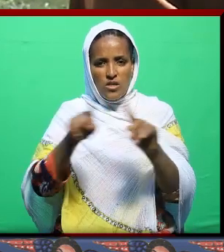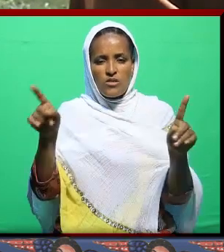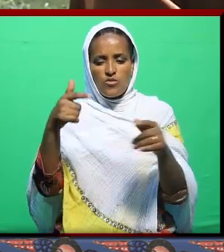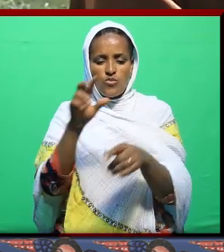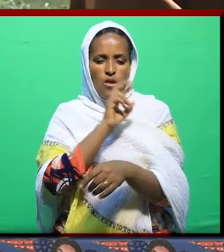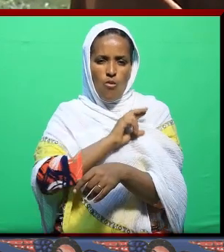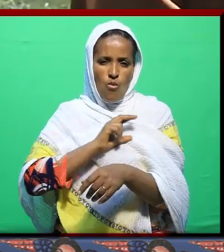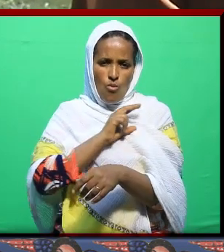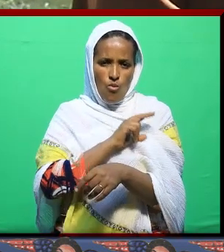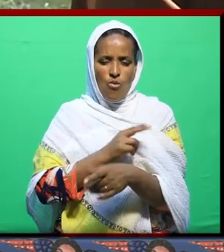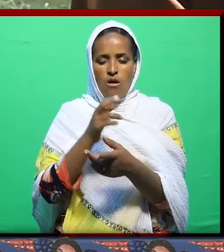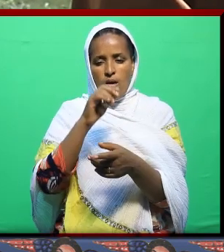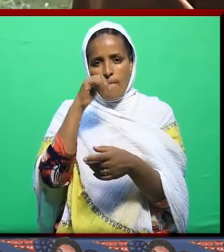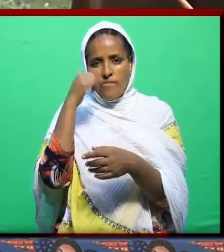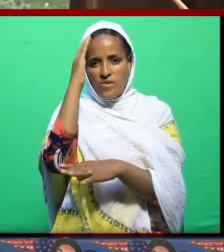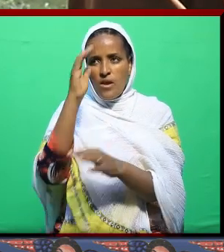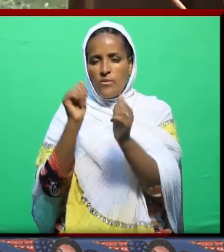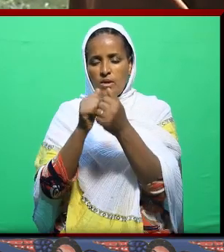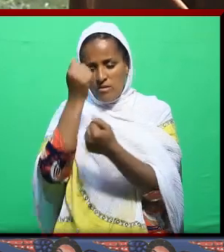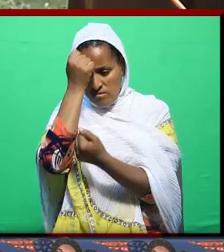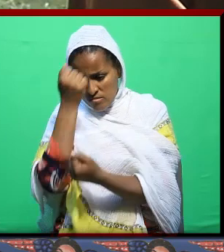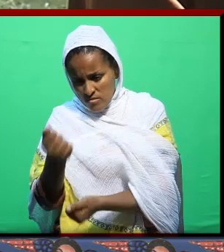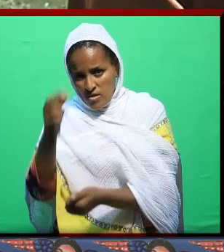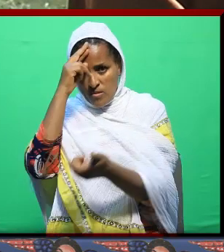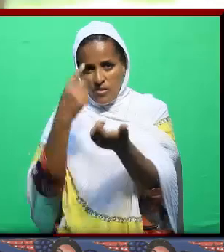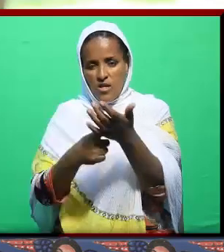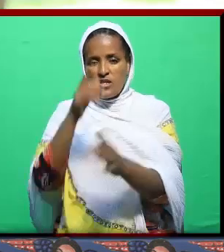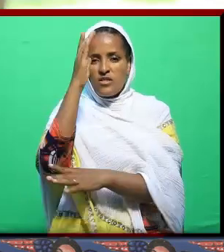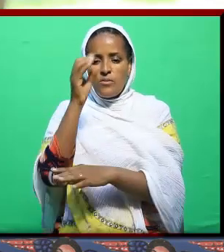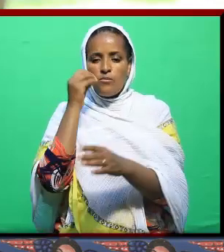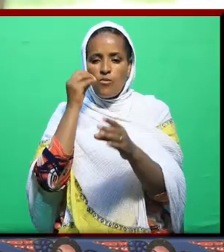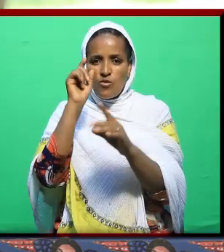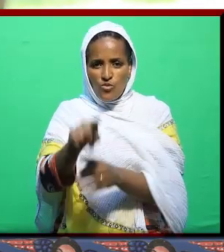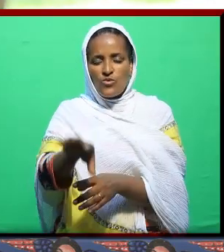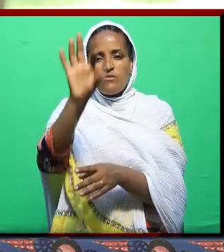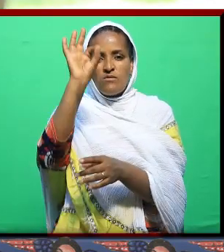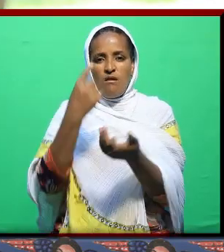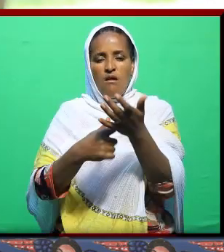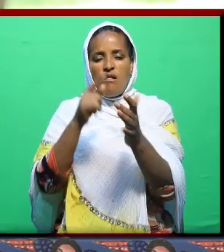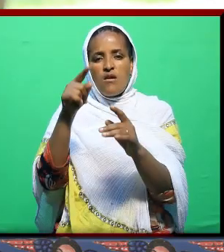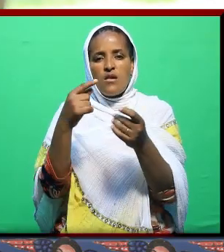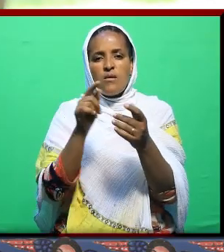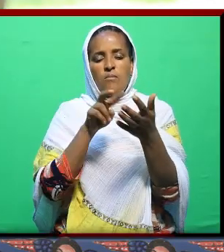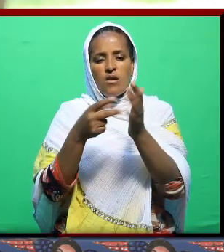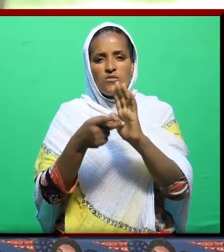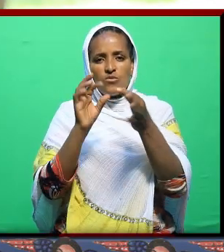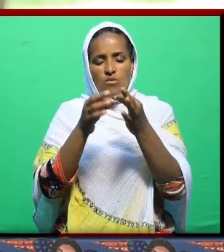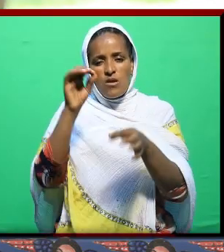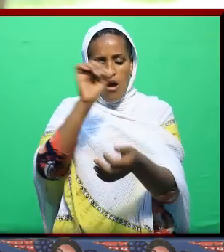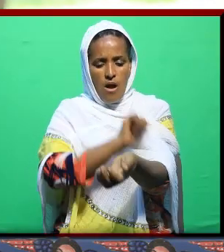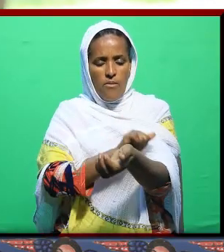እሱ ከየዋህነቱና ማንነቱን ከእግዚአብሔር ከማስገዛቱ ጋር እግዚአብሔር በቤቱ ተገኝተዋል ይሄ